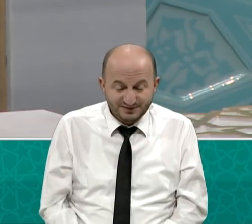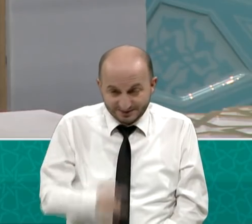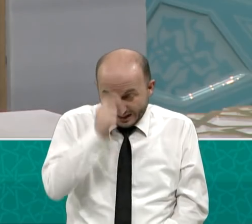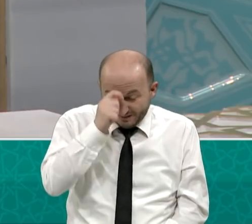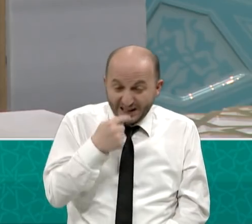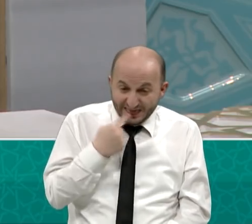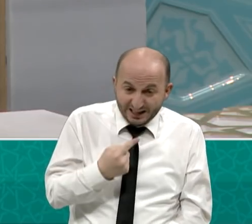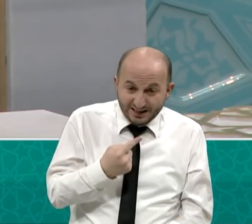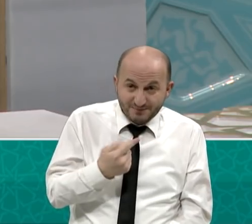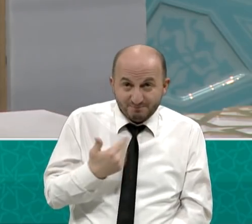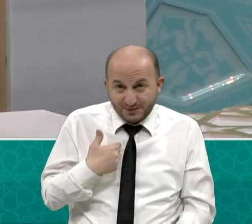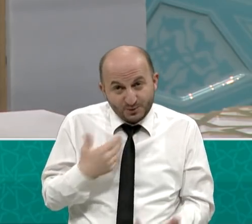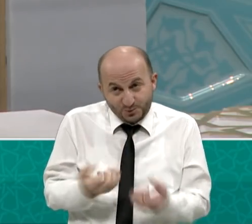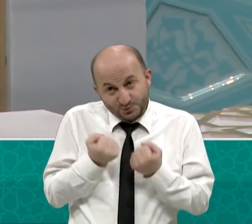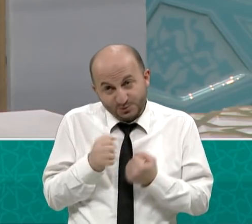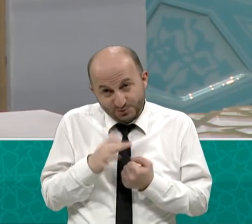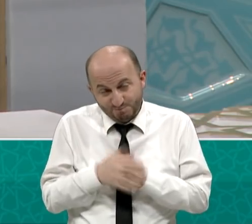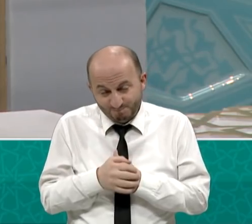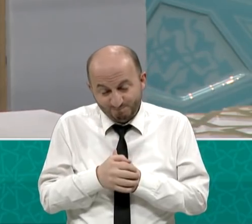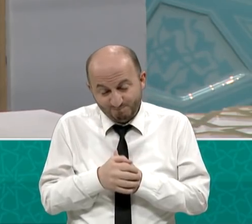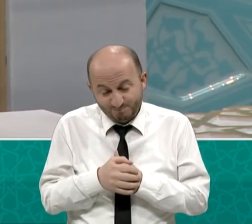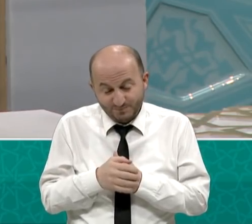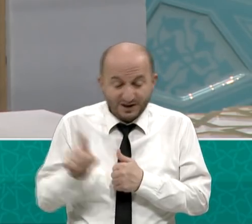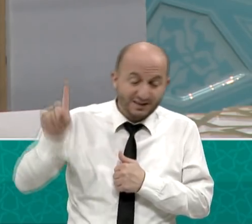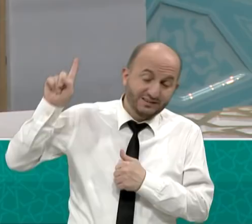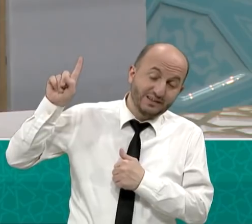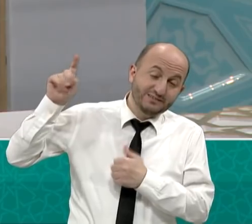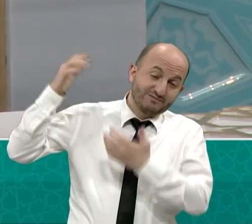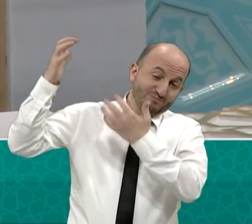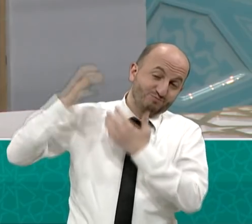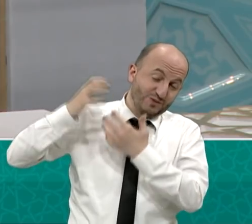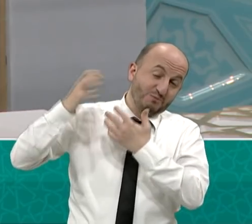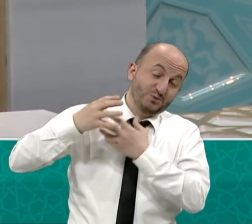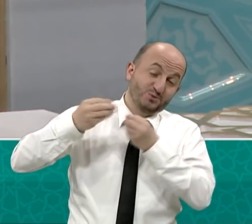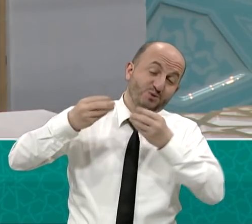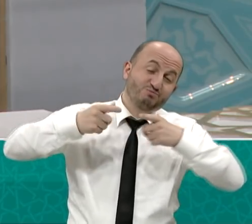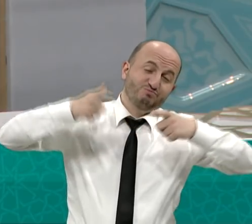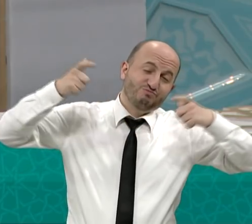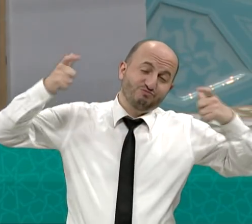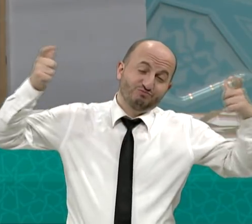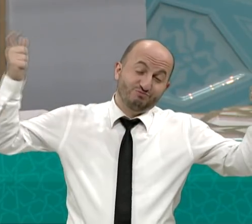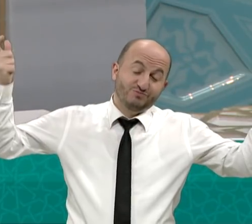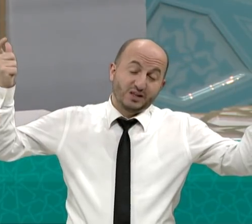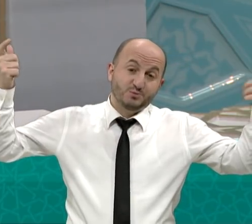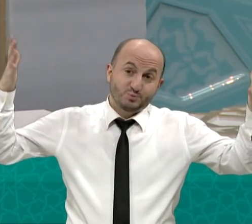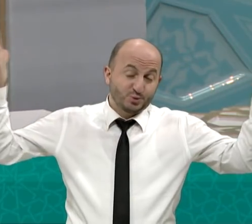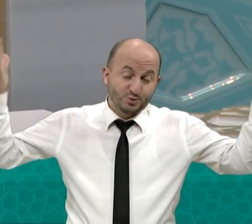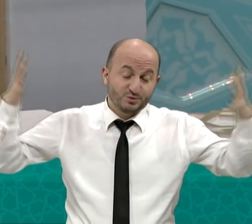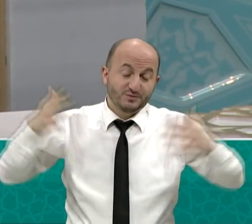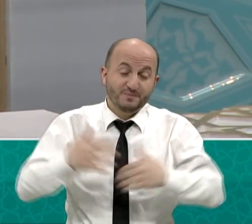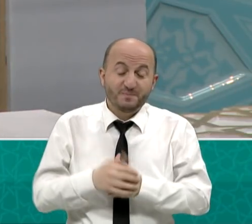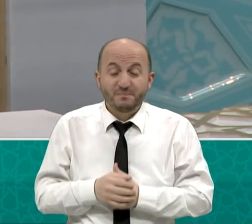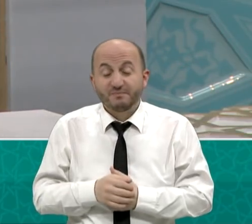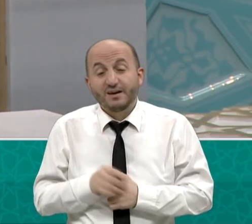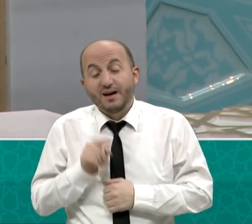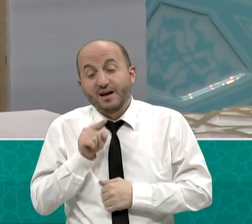ki herhalde ben de kurtulurum der. Çünkü Mevla'nın rahmeti o kadar çok, o kadar büyüktür ki. Bundan